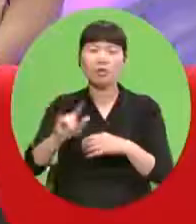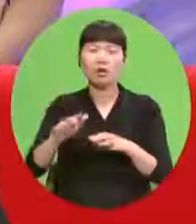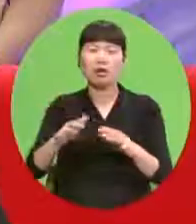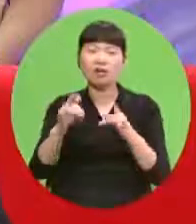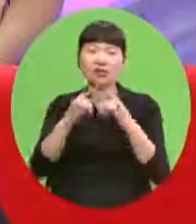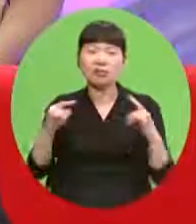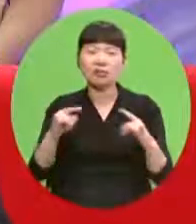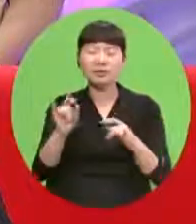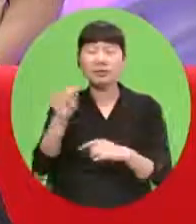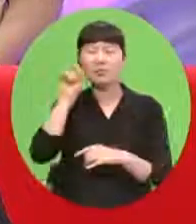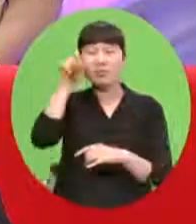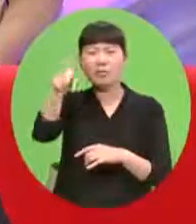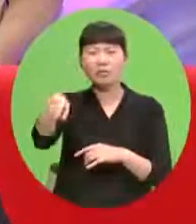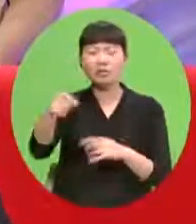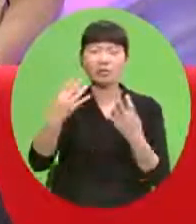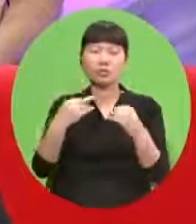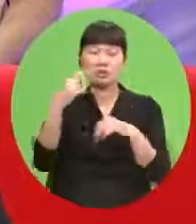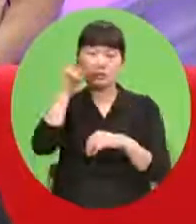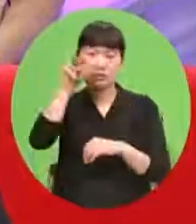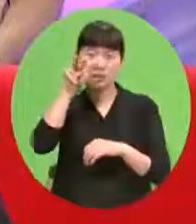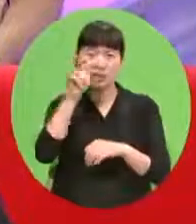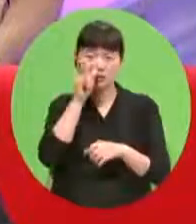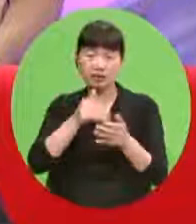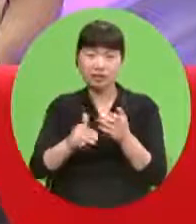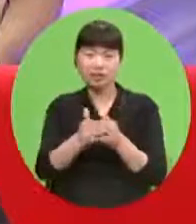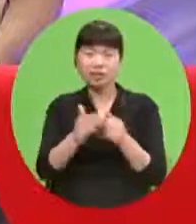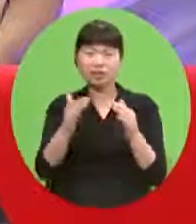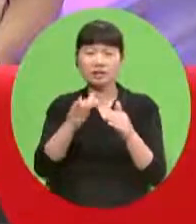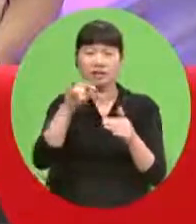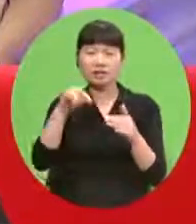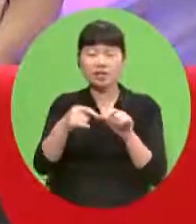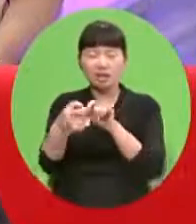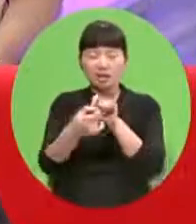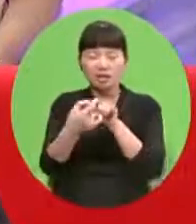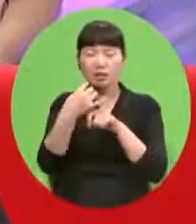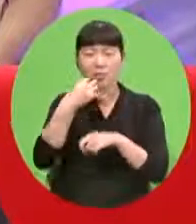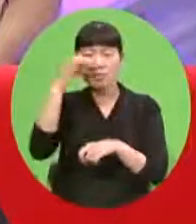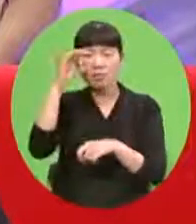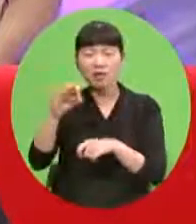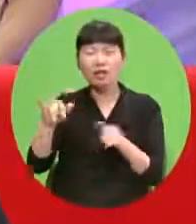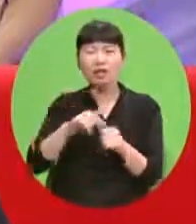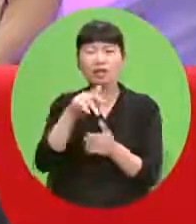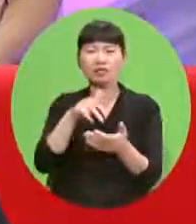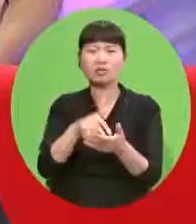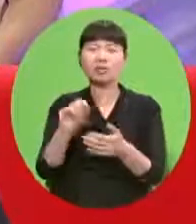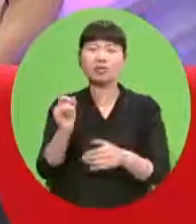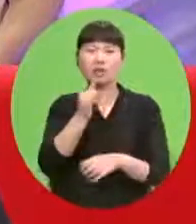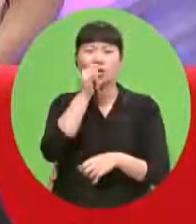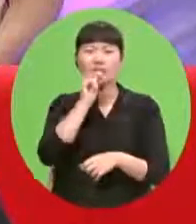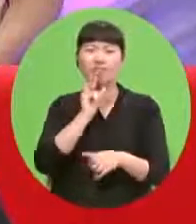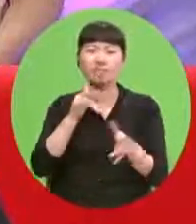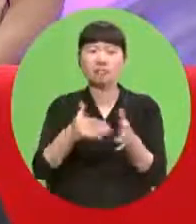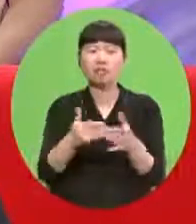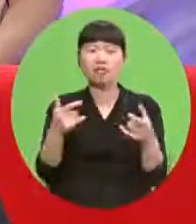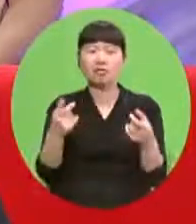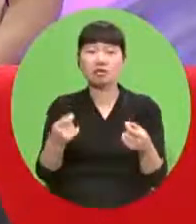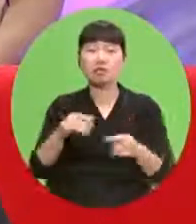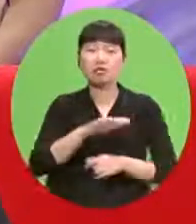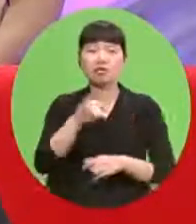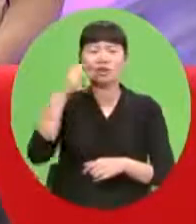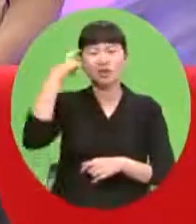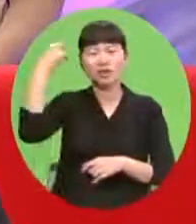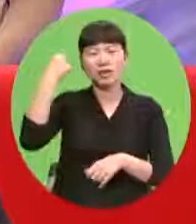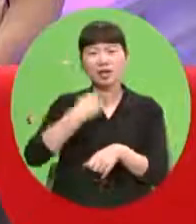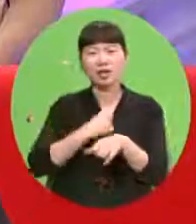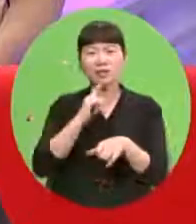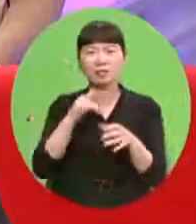라이프에 먼 것도 많이 바라보고 네. 그러니까 너무 집안에서 가까운 걸 많이 보는 게 이게 환경적인 요인이 있다. 네네. 그렇게 우리가 생각이